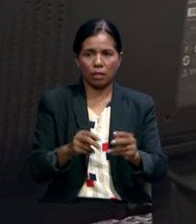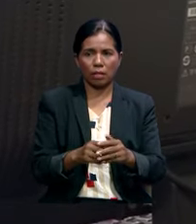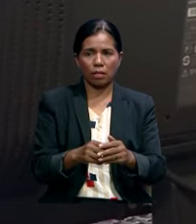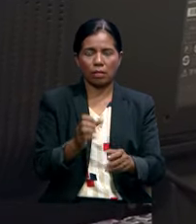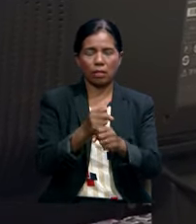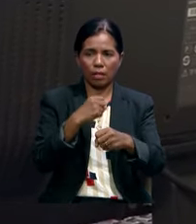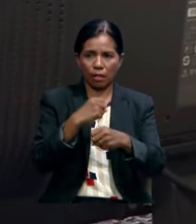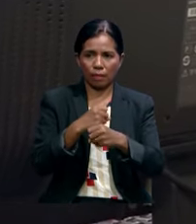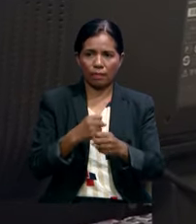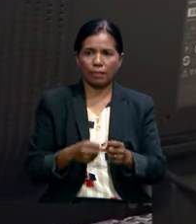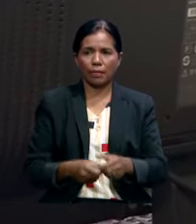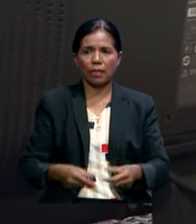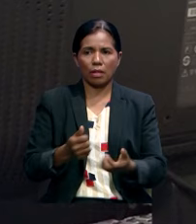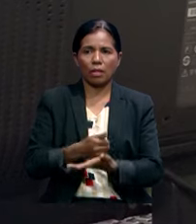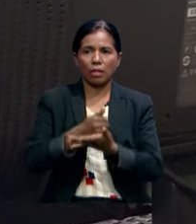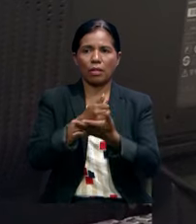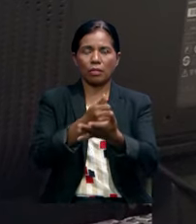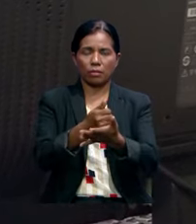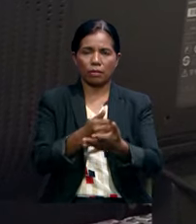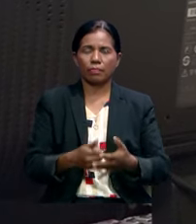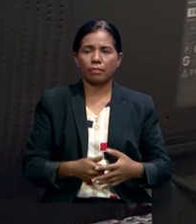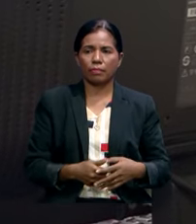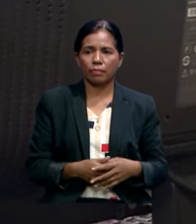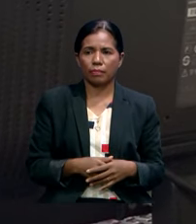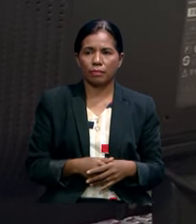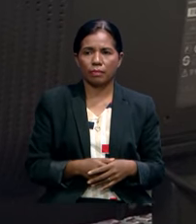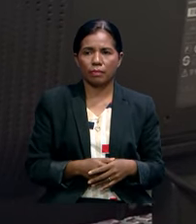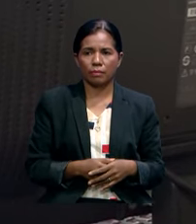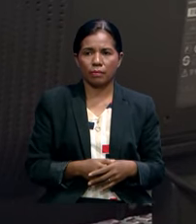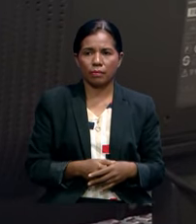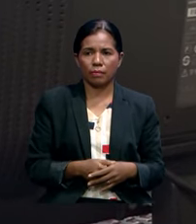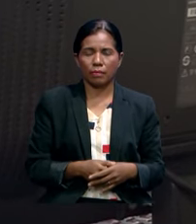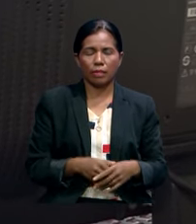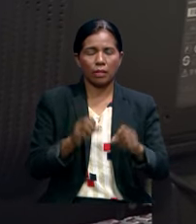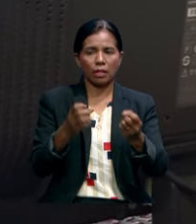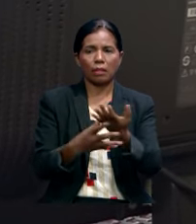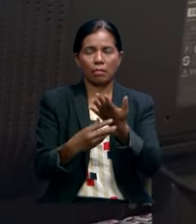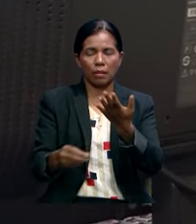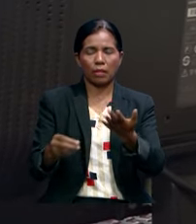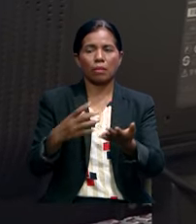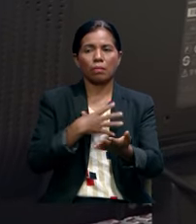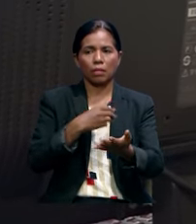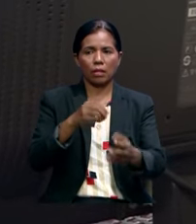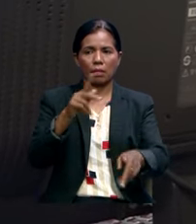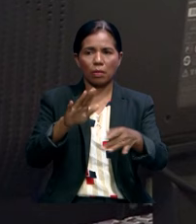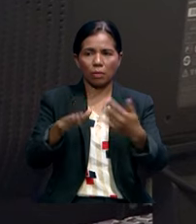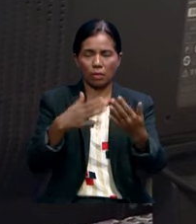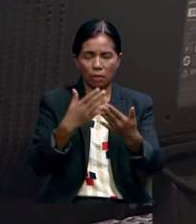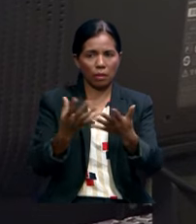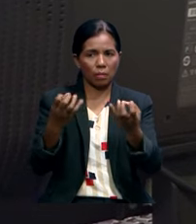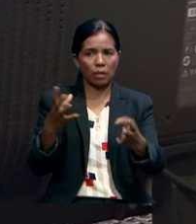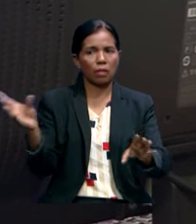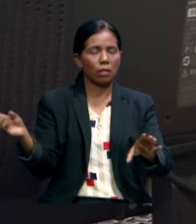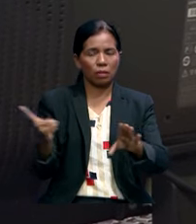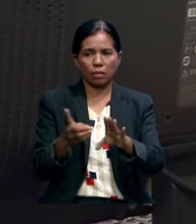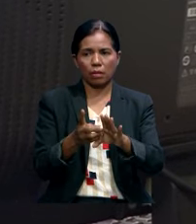original trata sunta anta ita facilita ta original ba sira a projeto tem o primo muito né tava ita né maioria né barak né documento bi